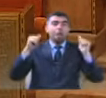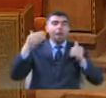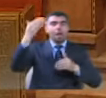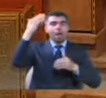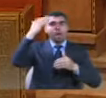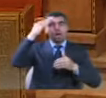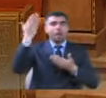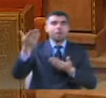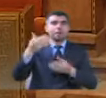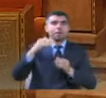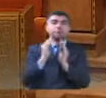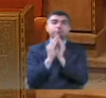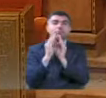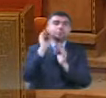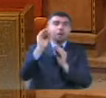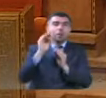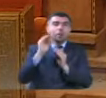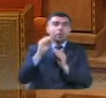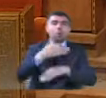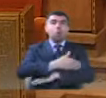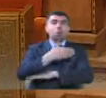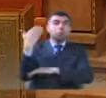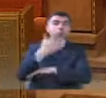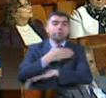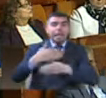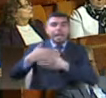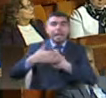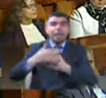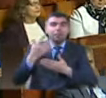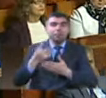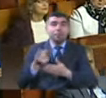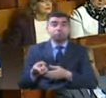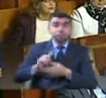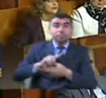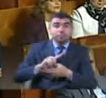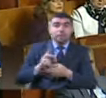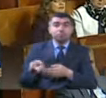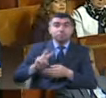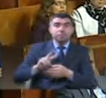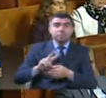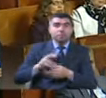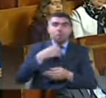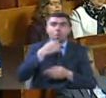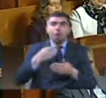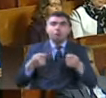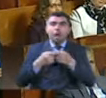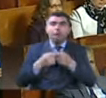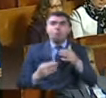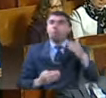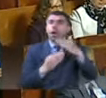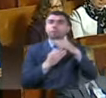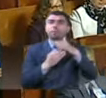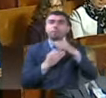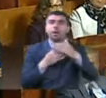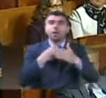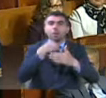المنطقه مزيان الحدوديه، ما عندهم لا 1000 درهم لا 2000 درهم. الناس تاع الحدود ولاو محاصرين. السيد رئيس الحكومه،